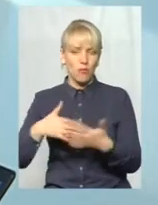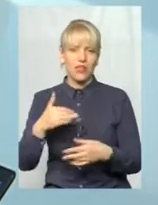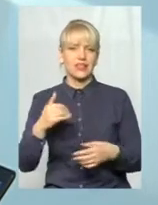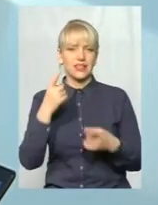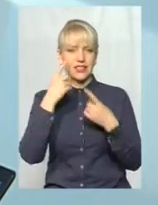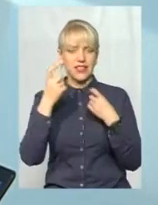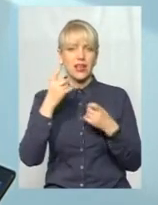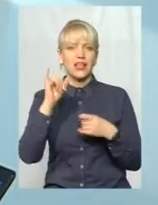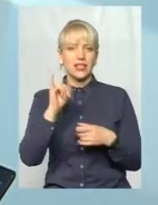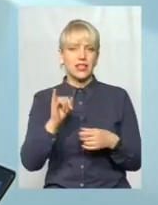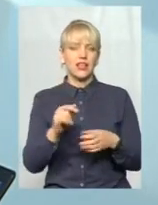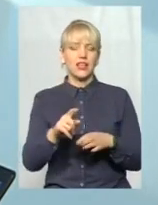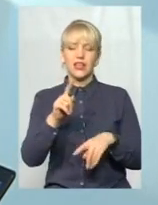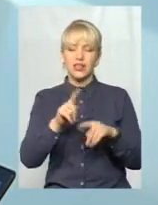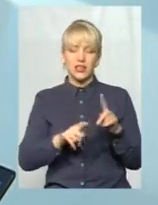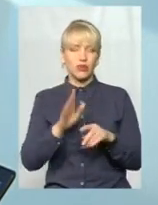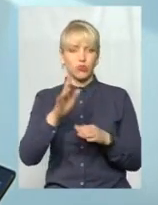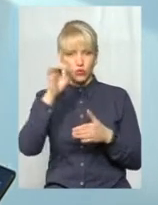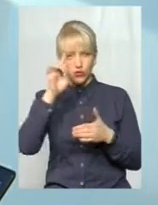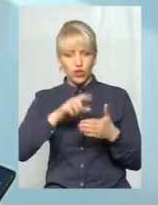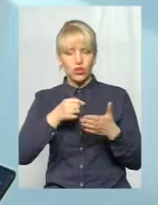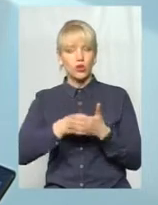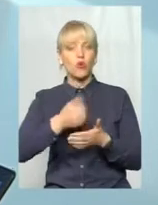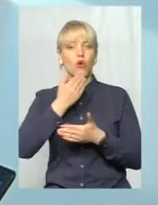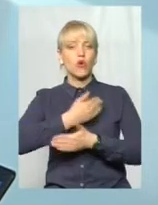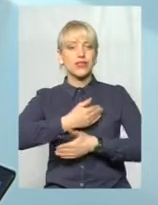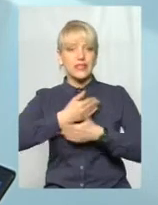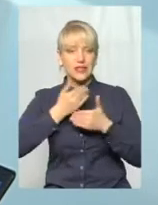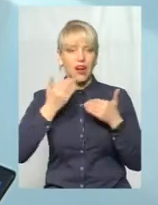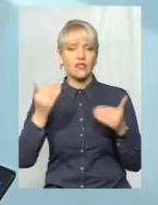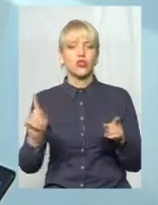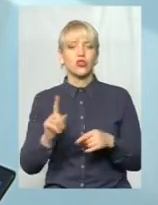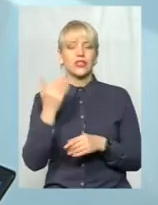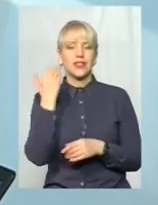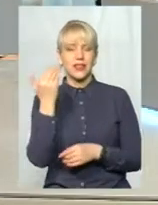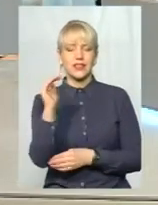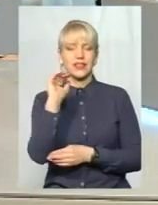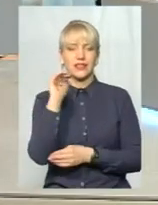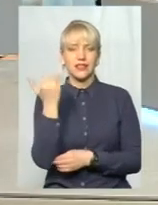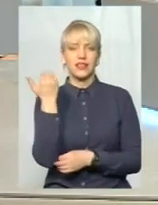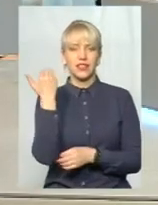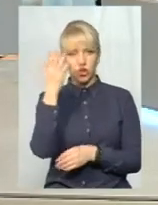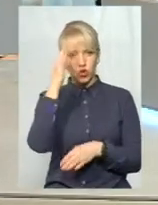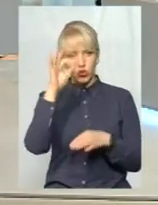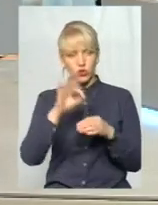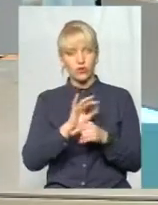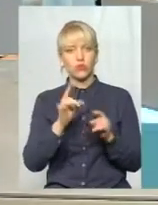близькі, вони будуть до останнього вірити і надіятися, що це їхня дитина, їхній чоловік, тому що вони хочуть, щоб він повернувся.